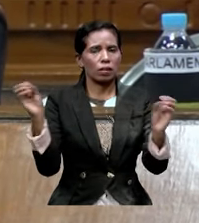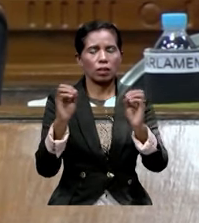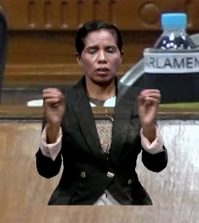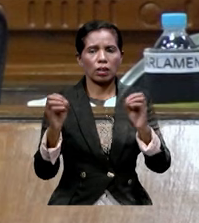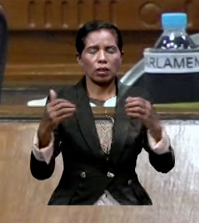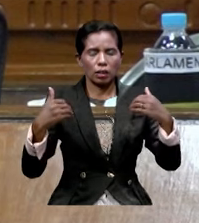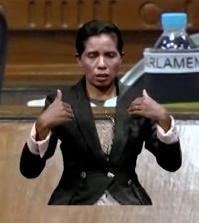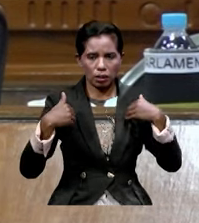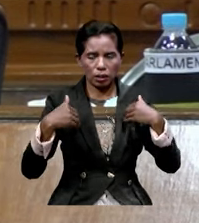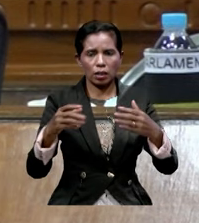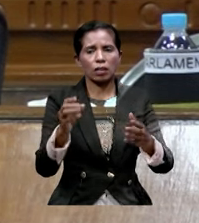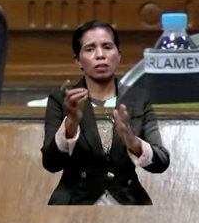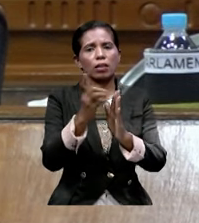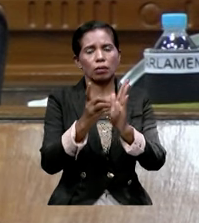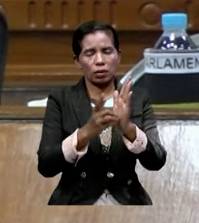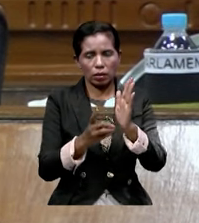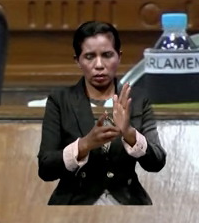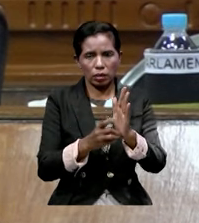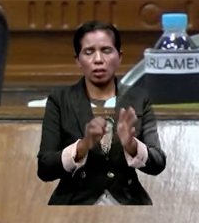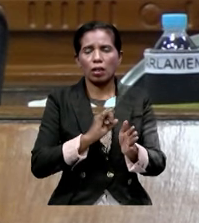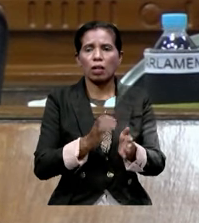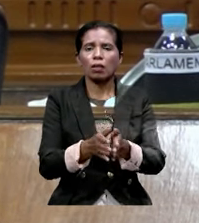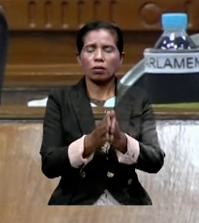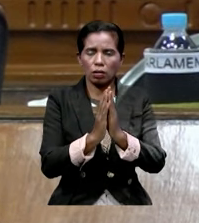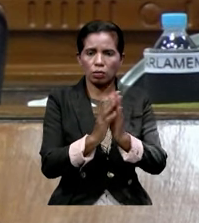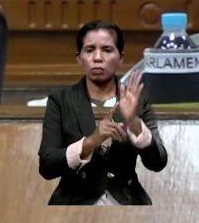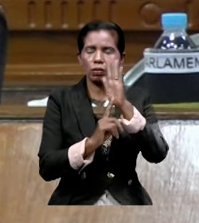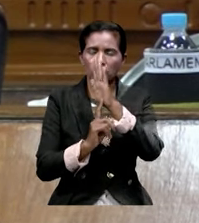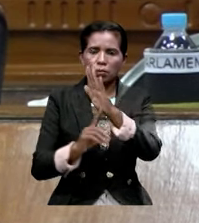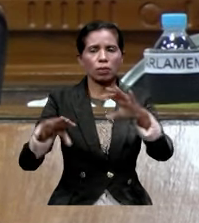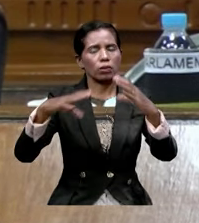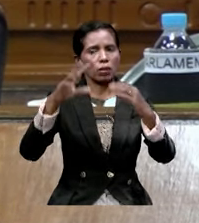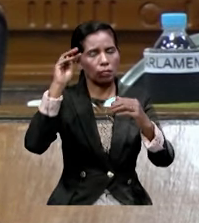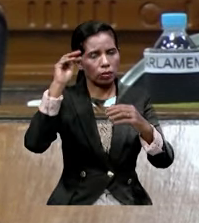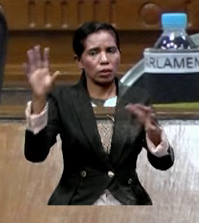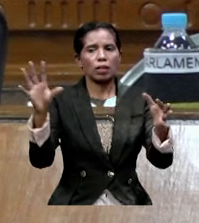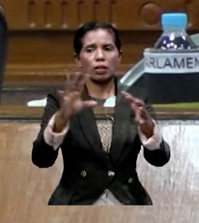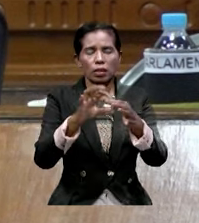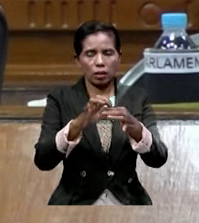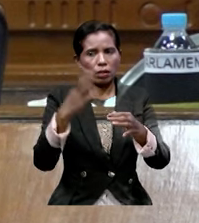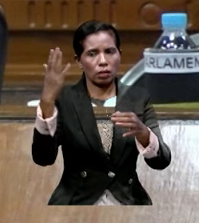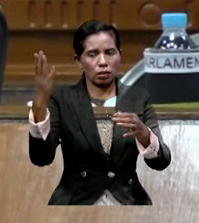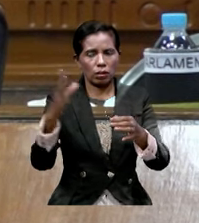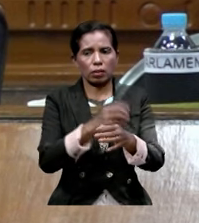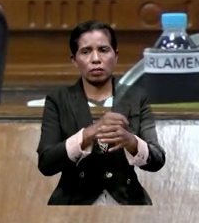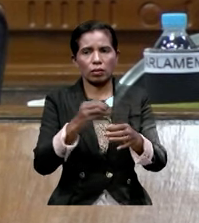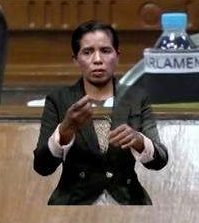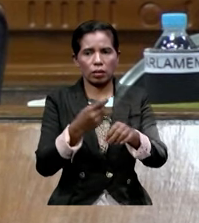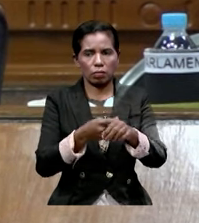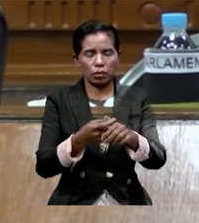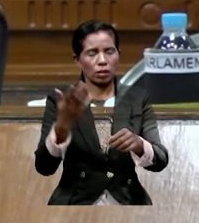consegui andamento e ho si informa vale per il consiglio ministro liga ho ponto situasaun